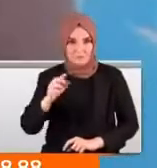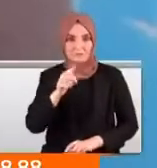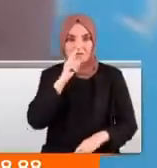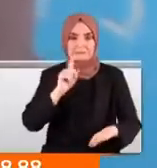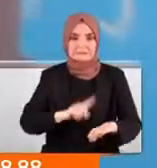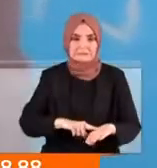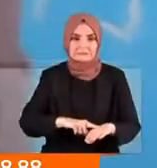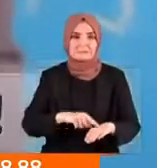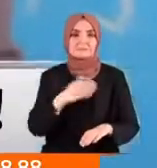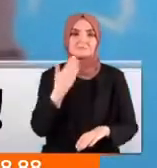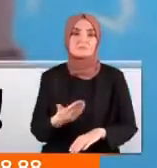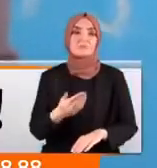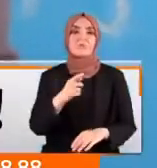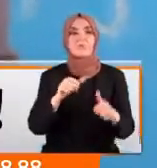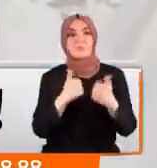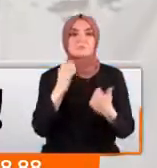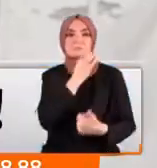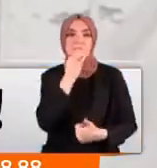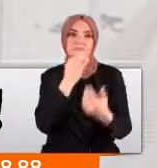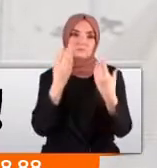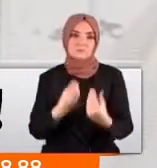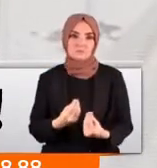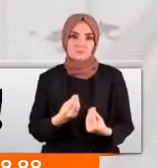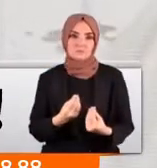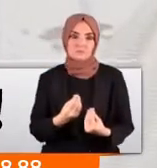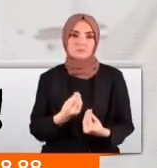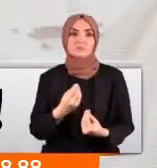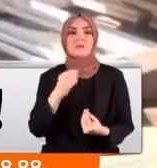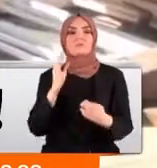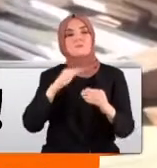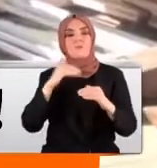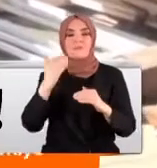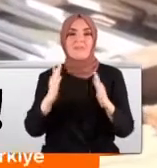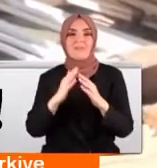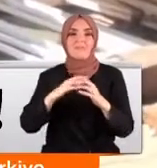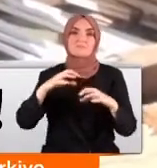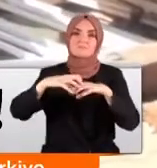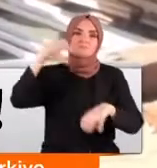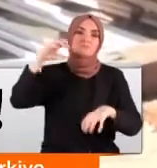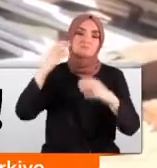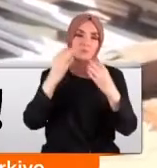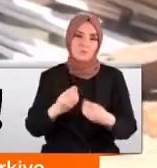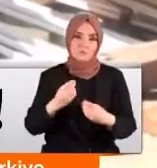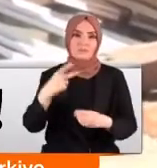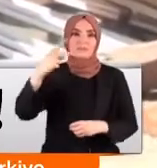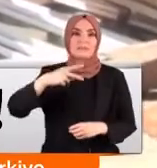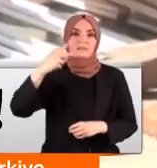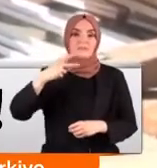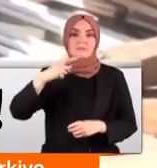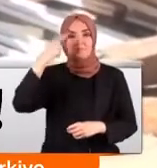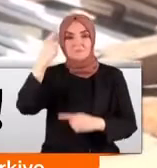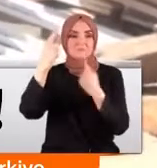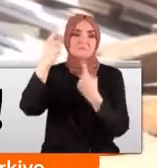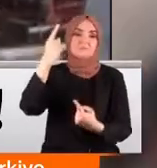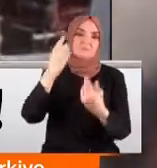çift evi ikiye böldü. Biri alt katta, diğeri üst katta yaşamaya başladı. Kaç yıllık evliydiniz Duda Hanım? 50. Bir kalemle sildi